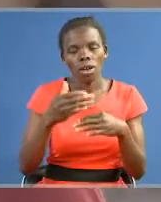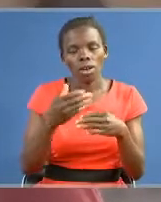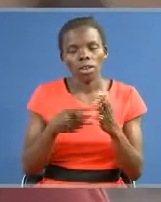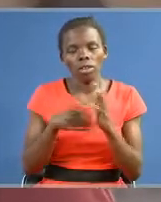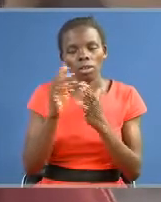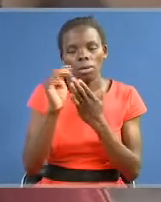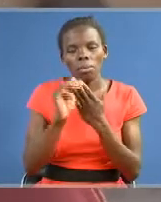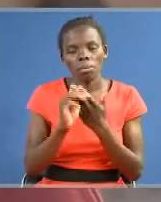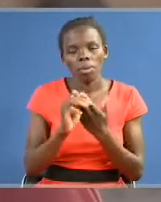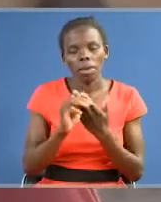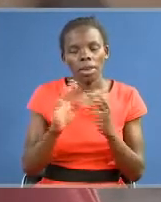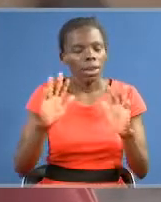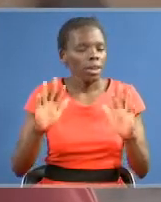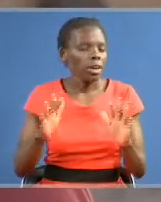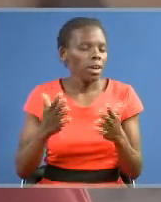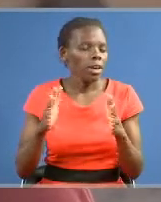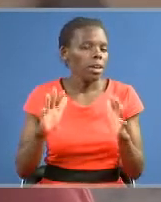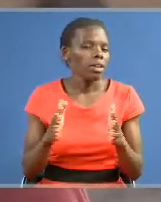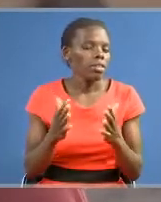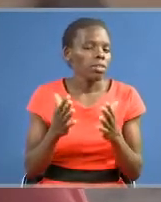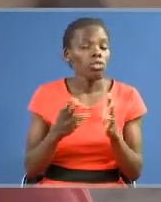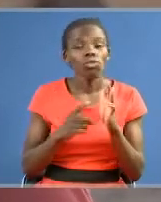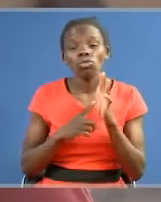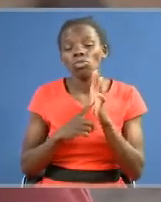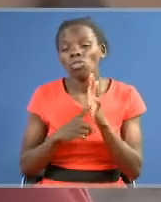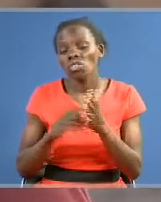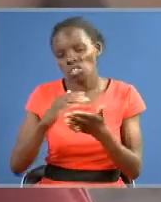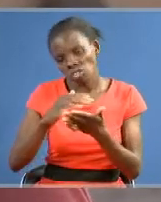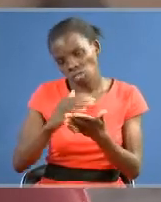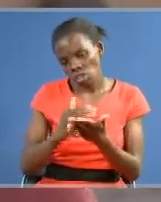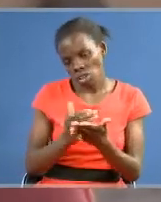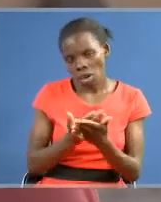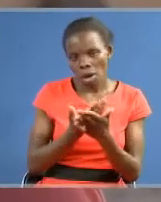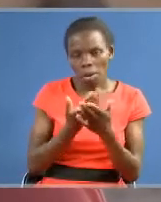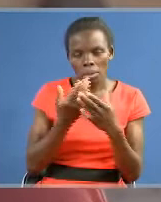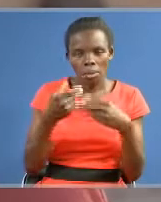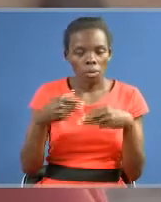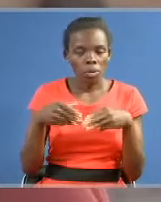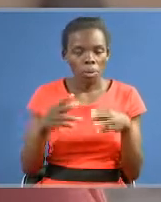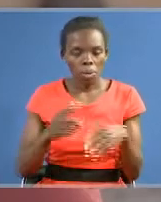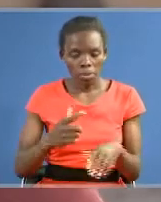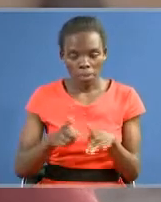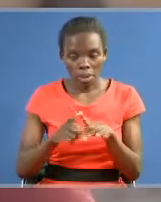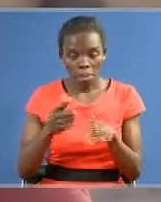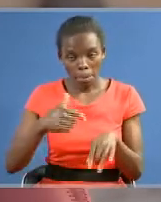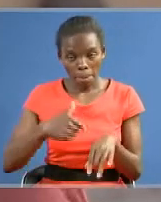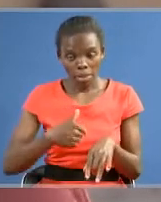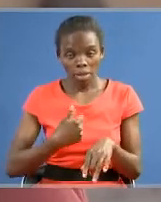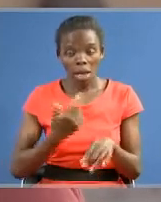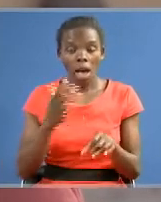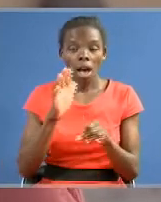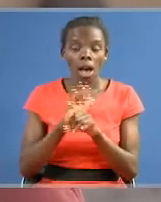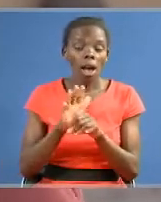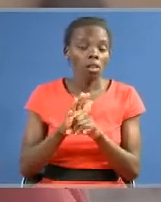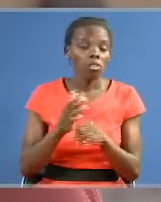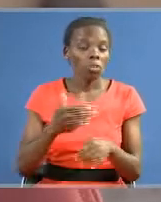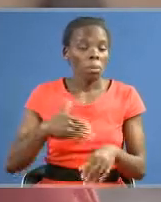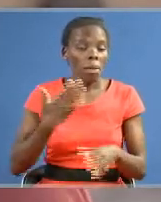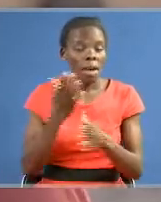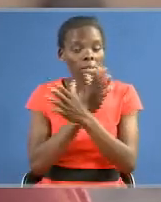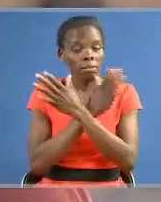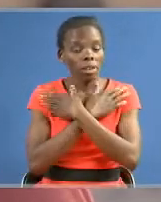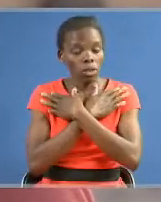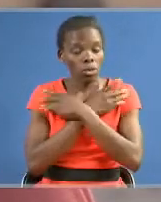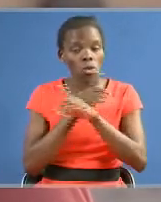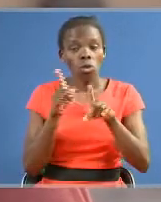women, encouraging them and showing them some of the ropes, not just myself, but a lot of my friends who